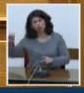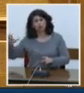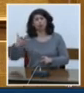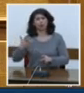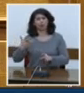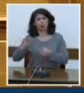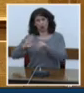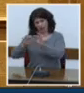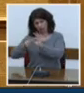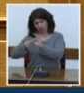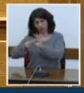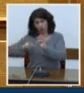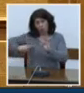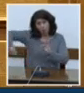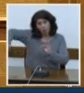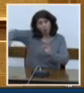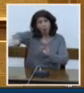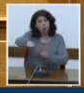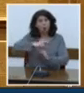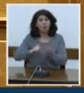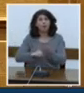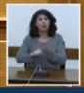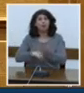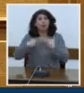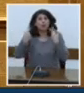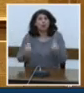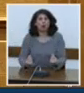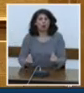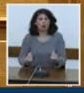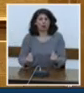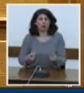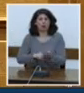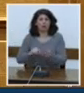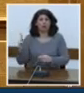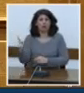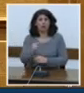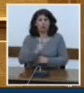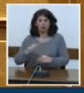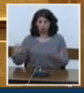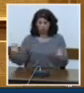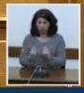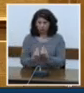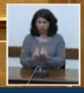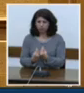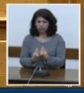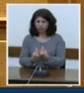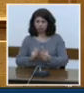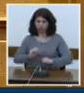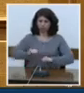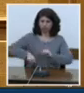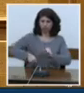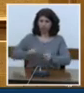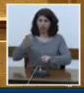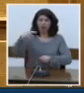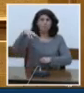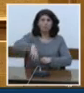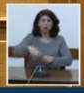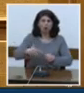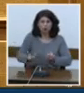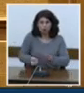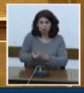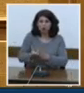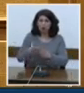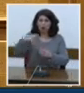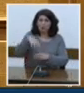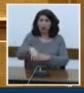μας να συγχρονίσει το βηματισμό της με την εποχή των